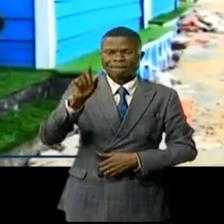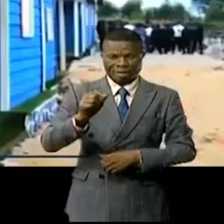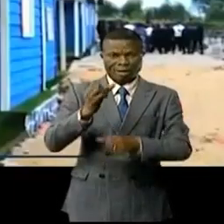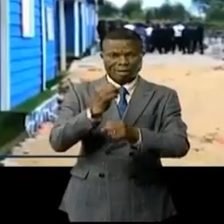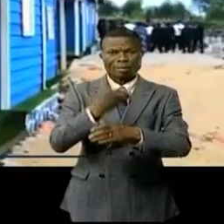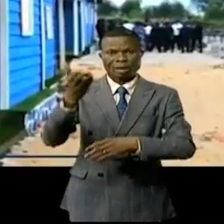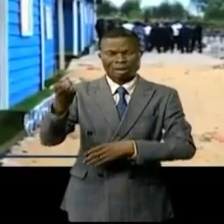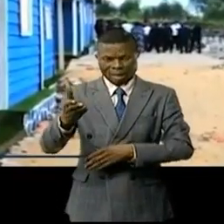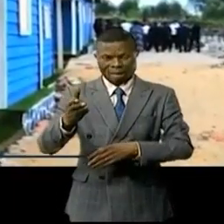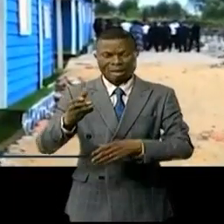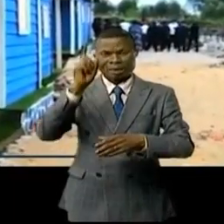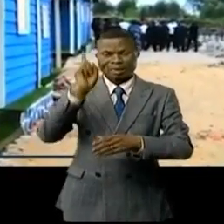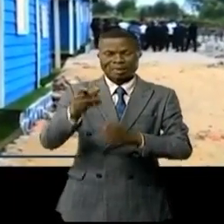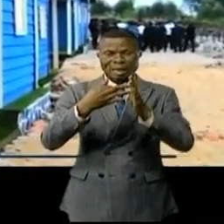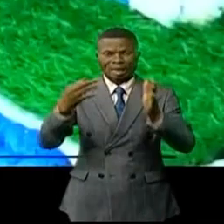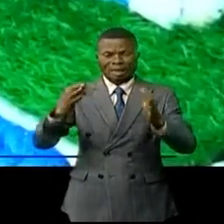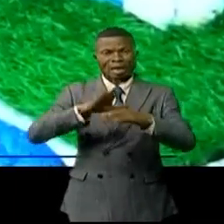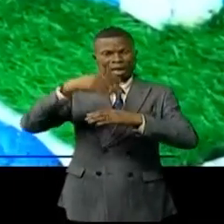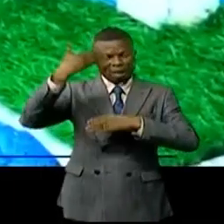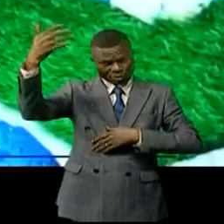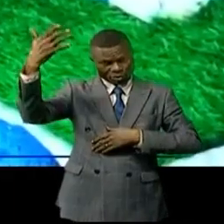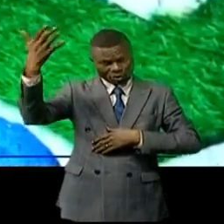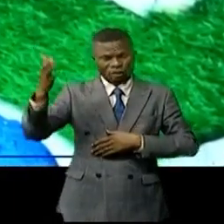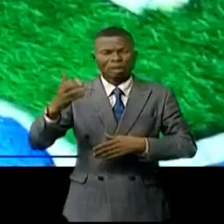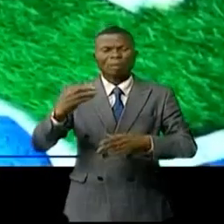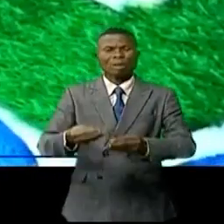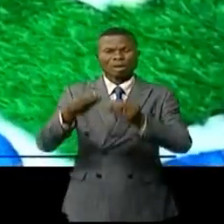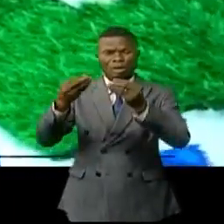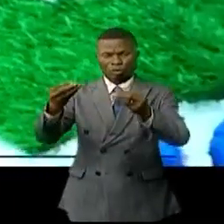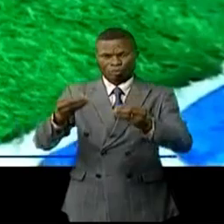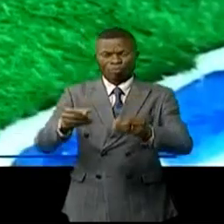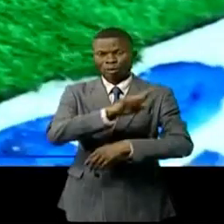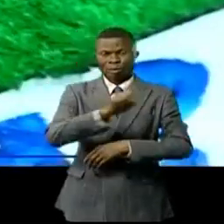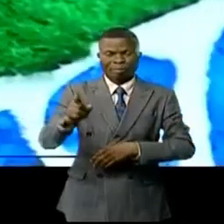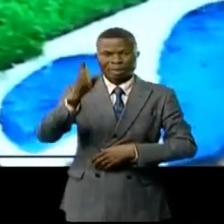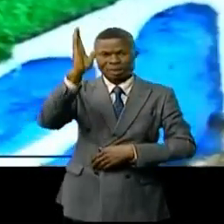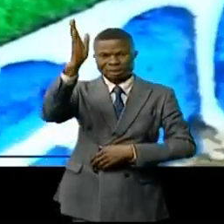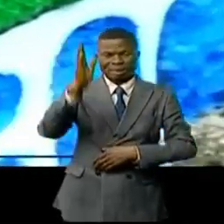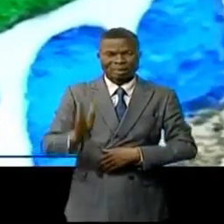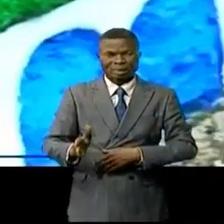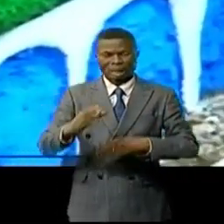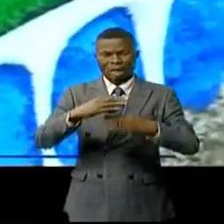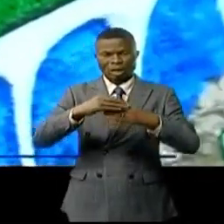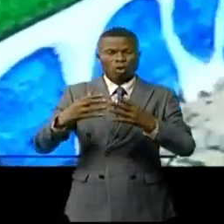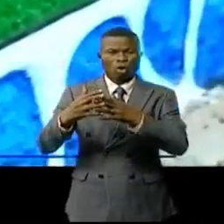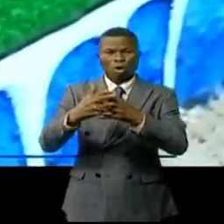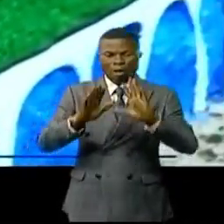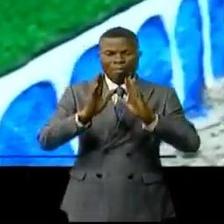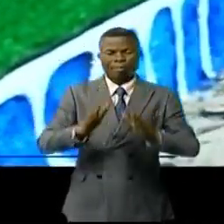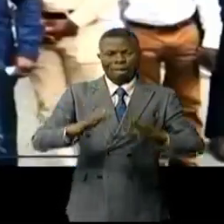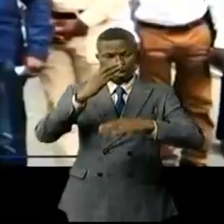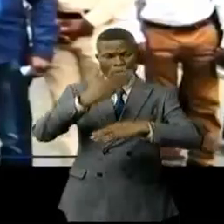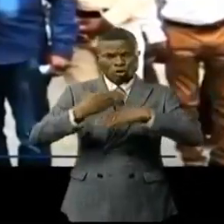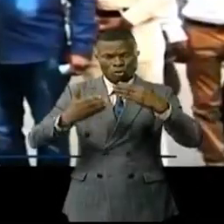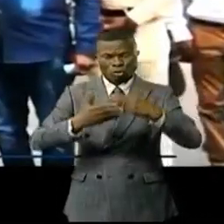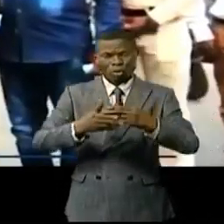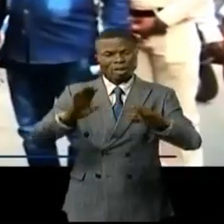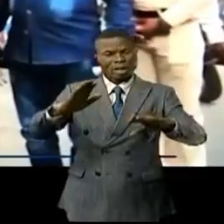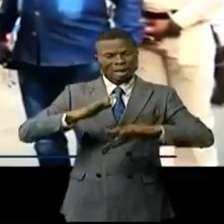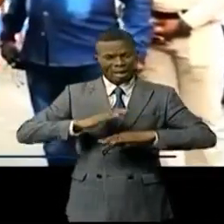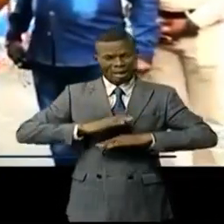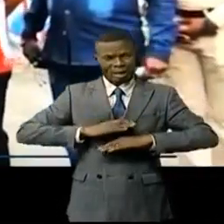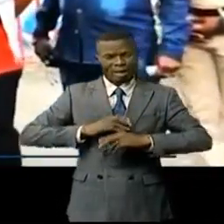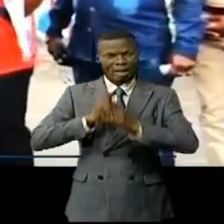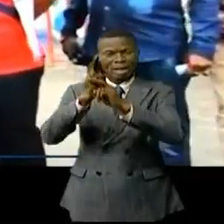est électrifiée dont le coût unitaire est de 1 500 $ américains à la satisfaction du rapporteur adjoint